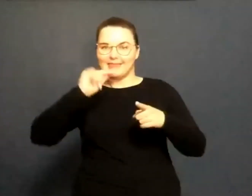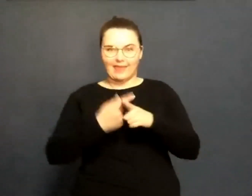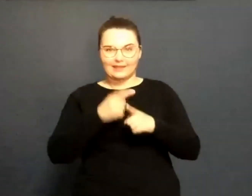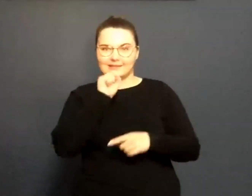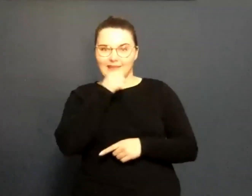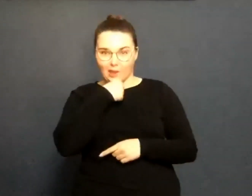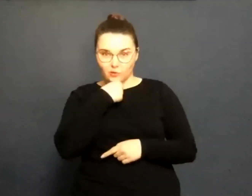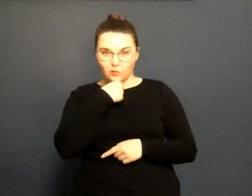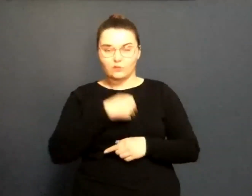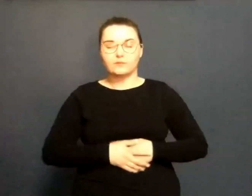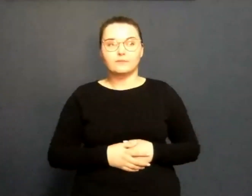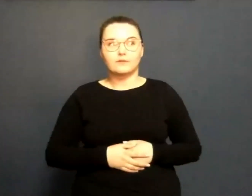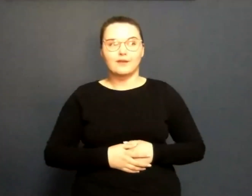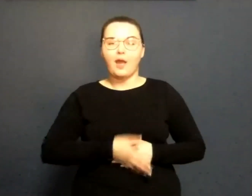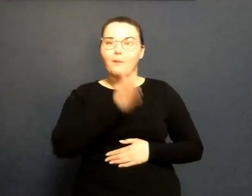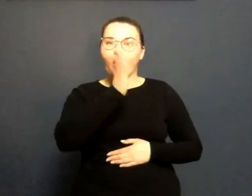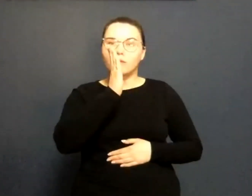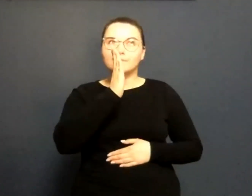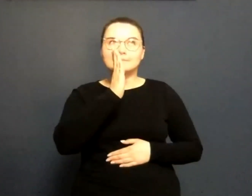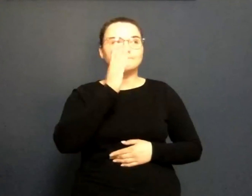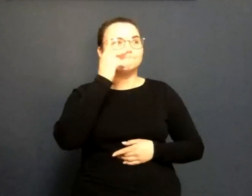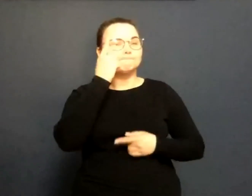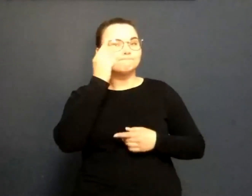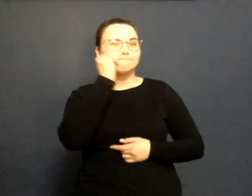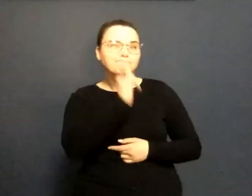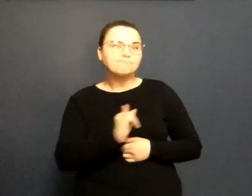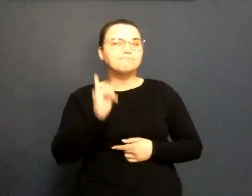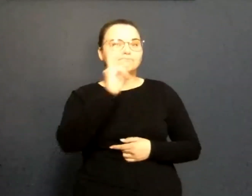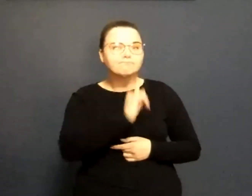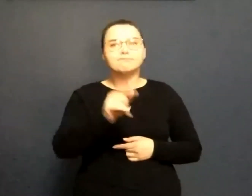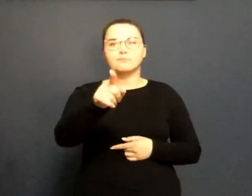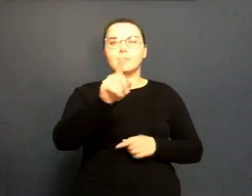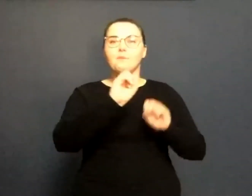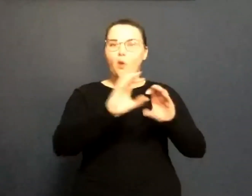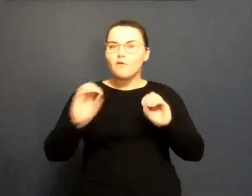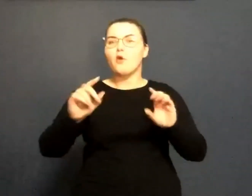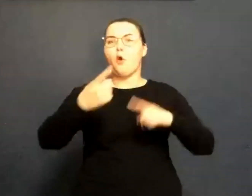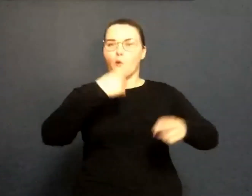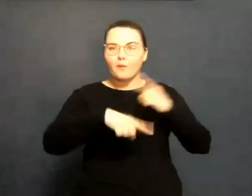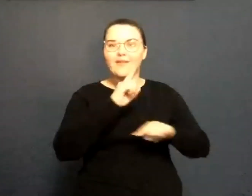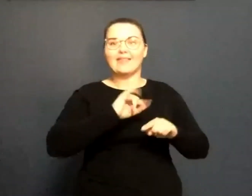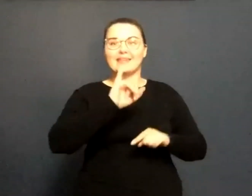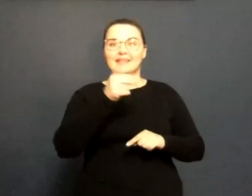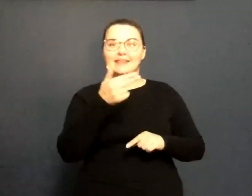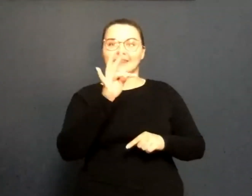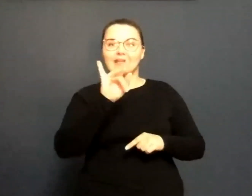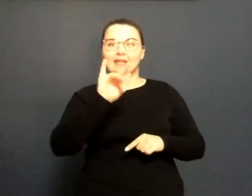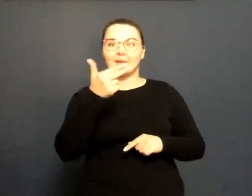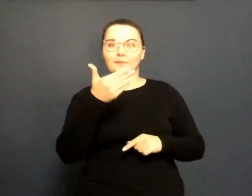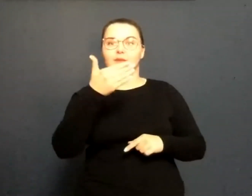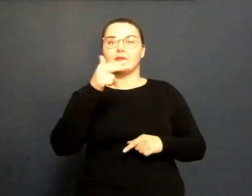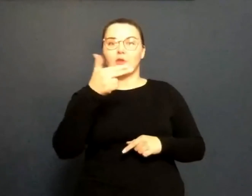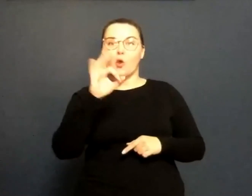następnie przypomnieć sobie, gdy Pani Profesor mówiła o intymności, że tak naprawdę to jest też ważne jakby